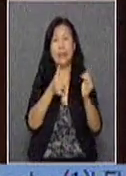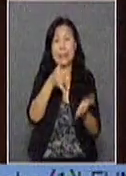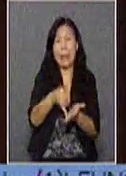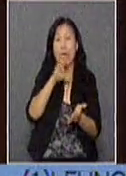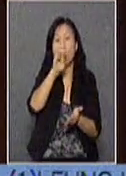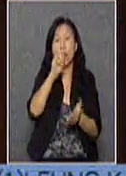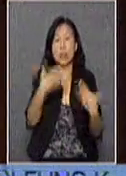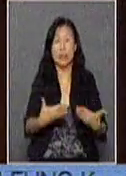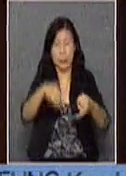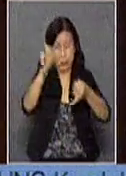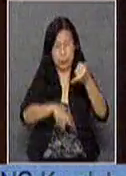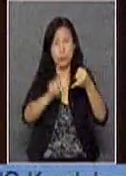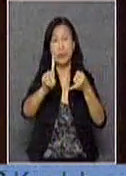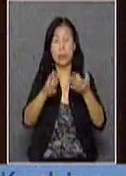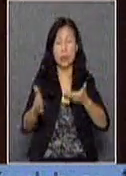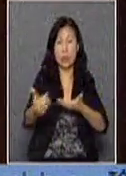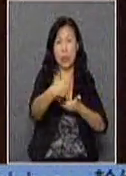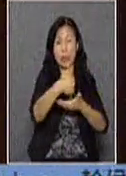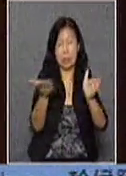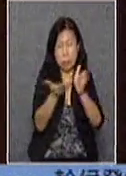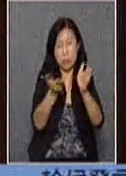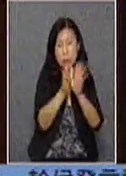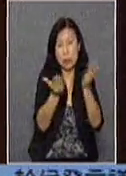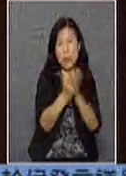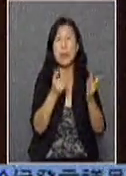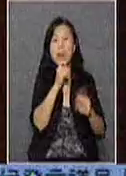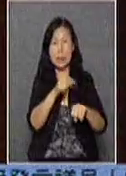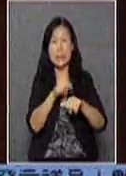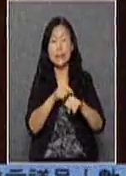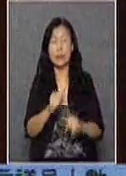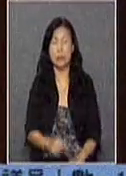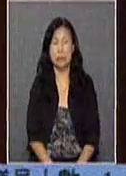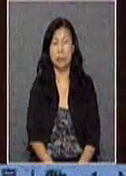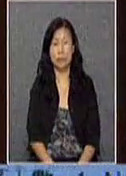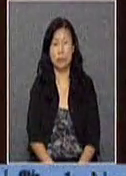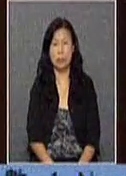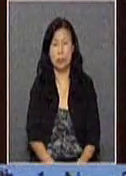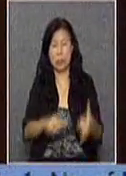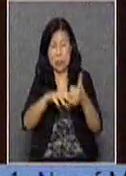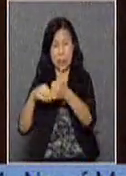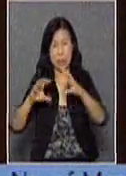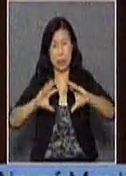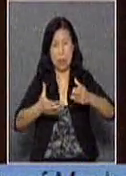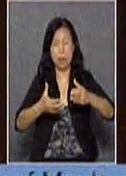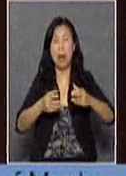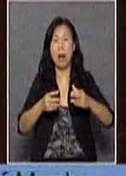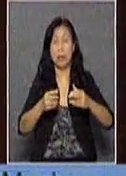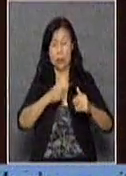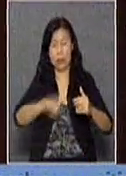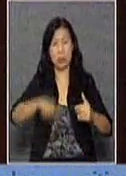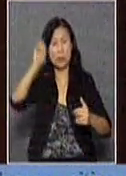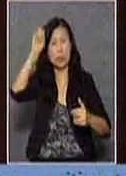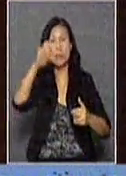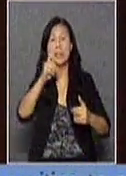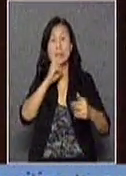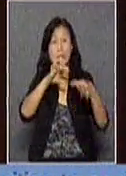以我要在這個納入附表這個時間呢，是就著拉布的議員提出來牽涉